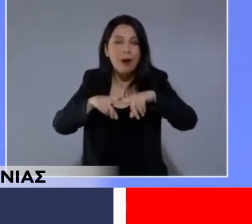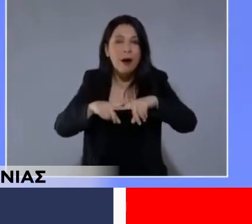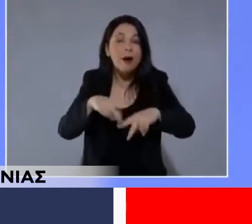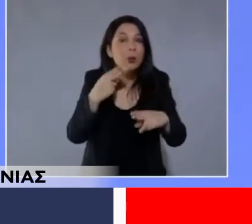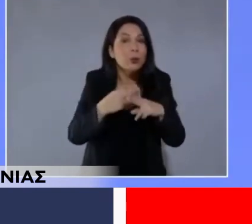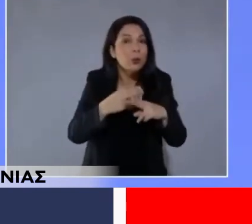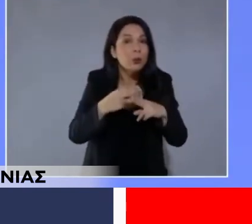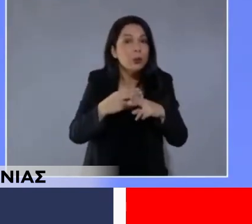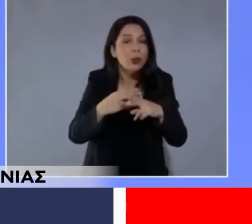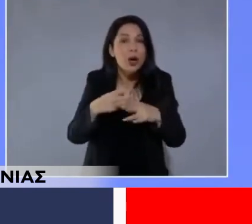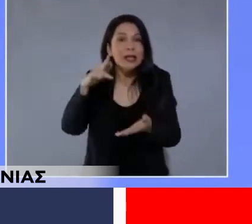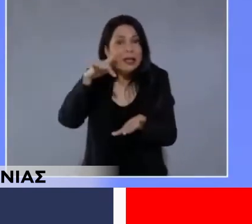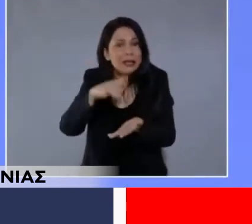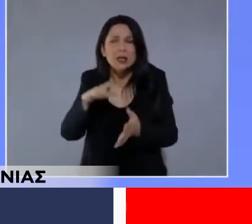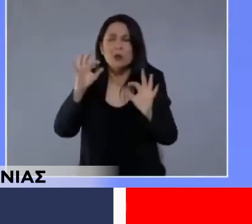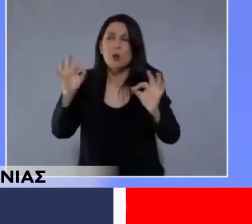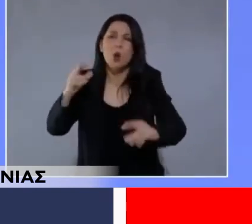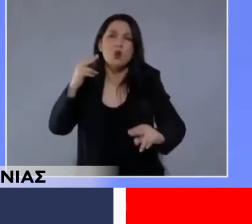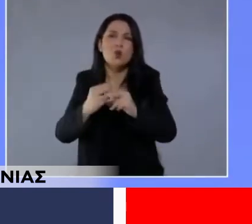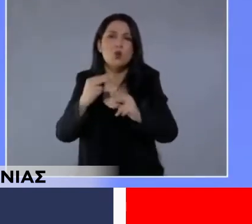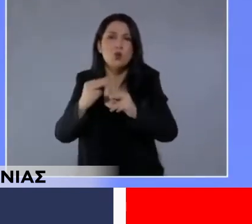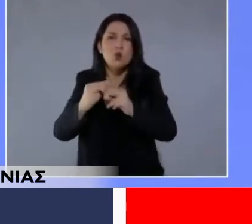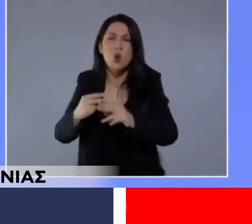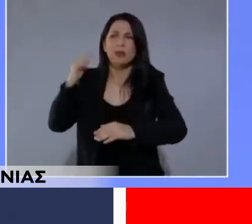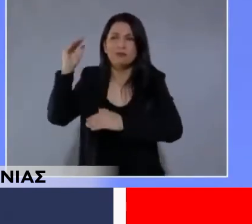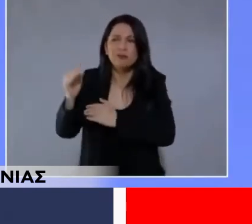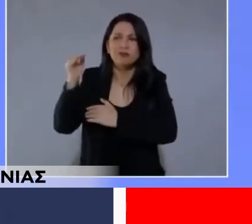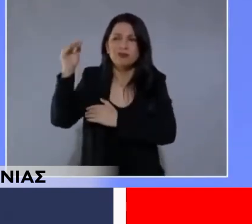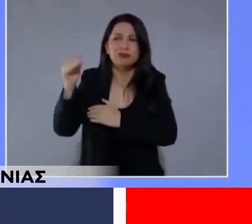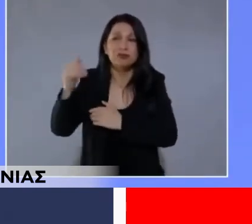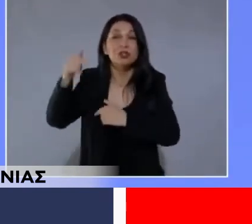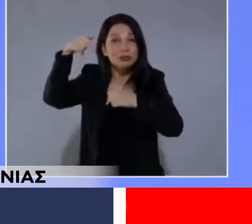ξεκινήσει να υλοποιείται χωρίς περισσότερες αναβολές, χωρίς άλλες καθυστερήσεις.